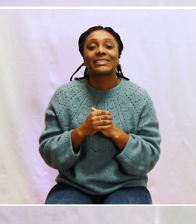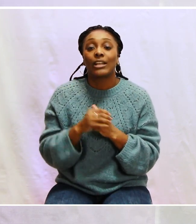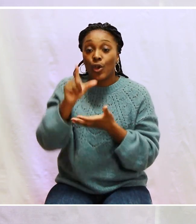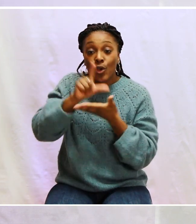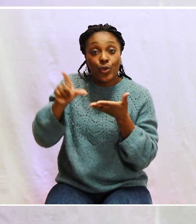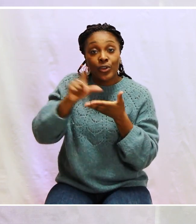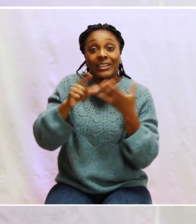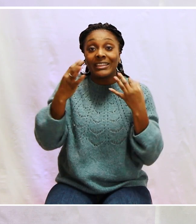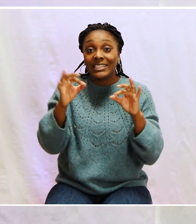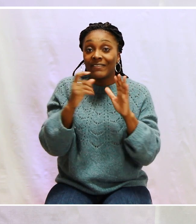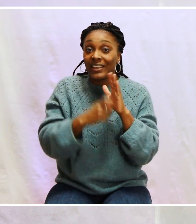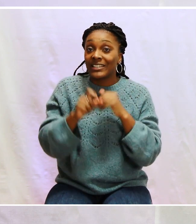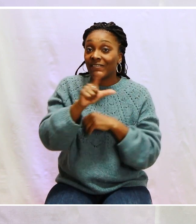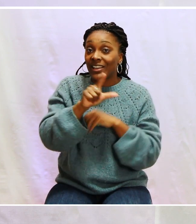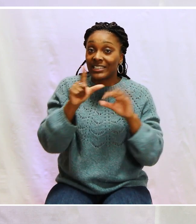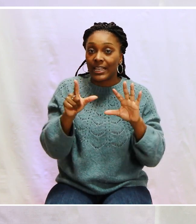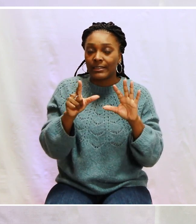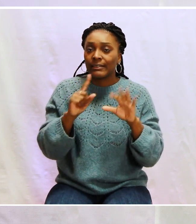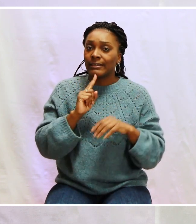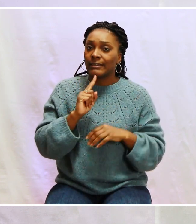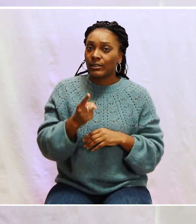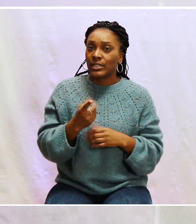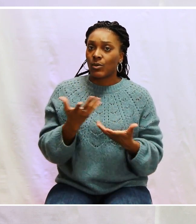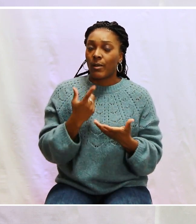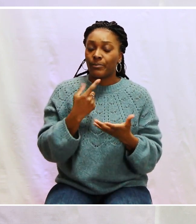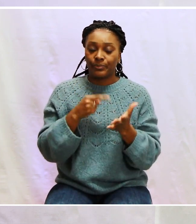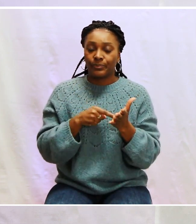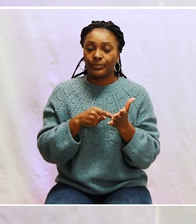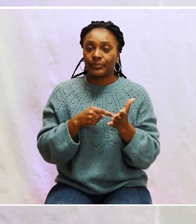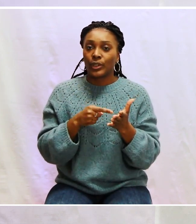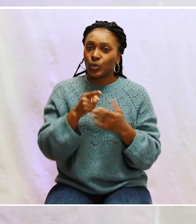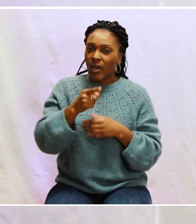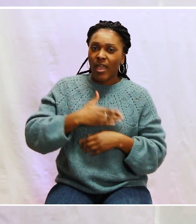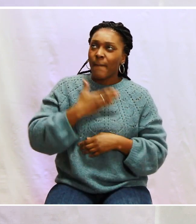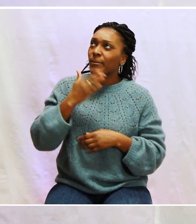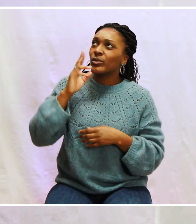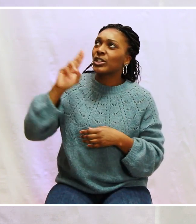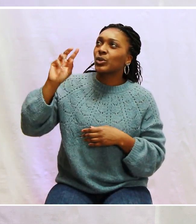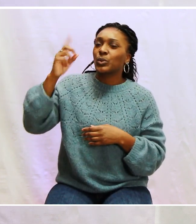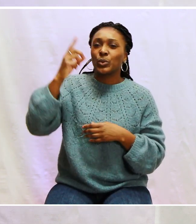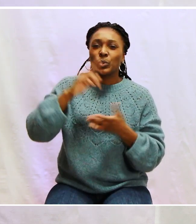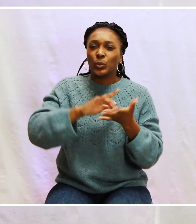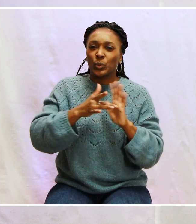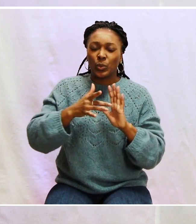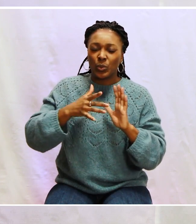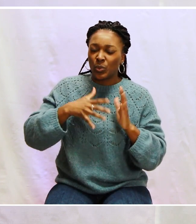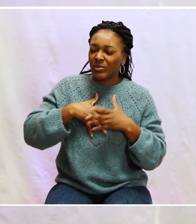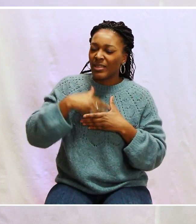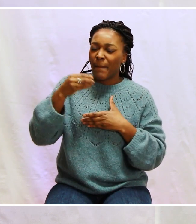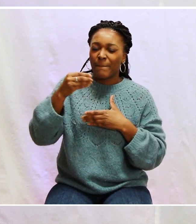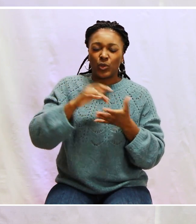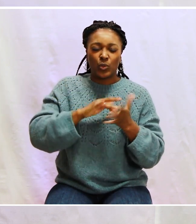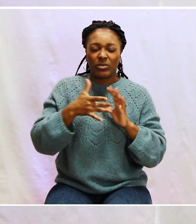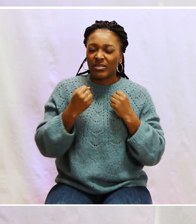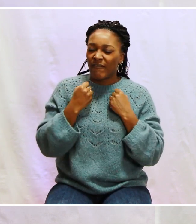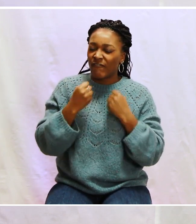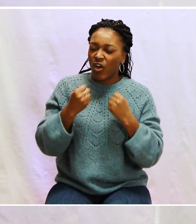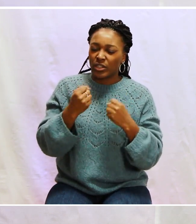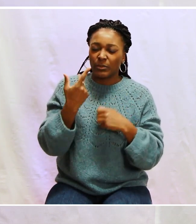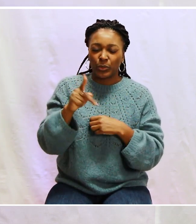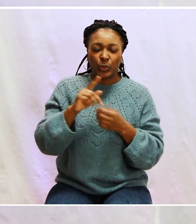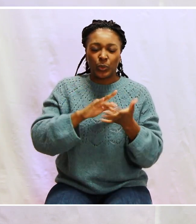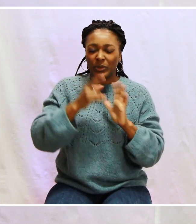Luc 10, 27, tu aimeras le Seigneur ton Dieu de tout ton cœur, de toute ton âme, de toute ta force et de toute ta pensée,